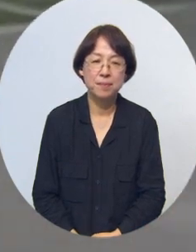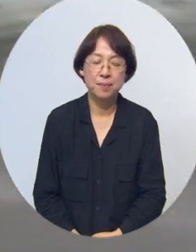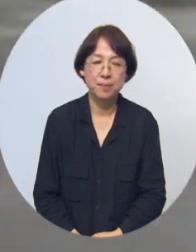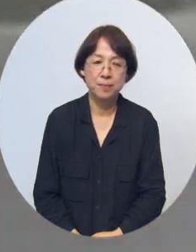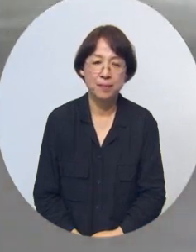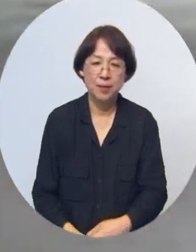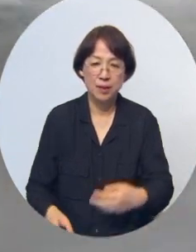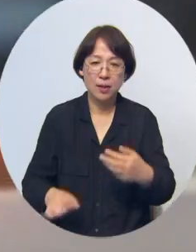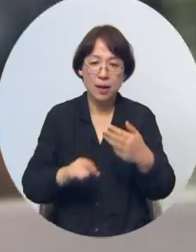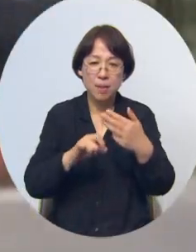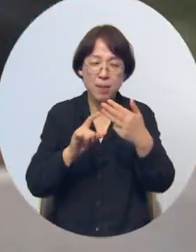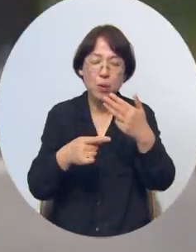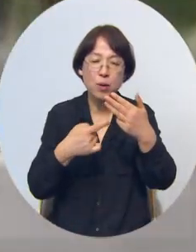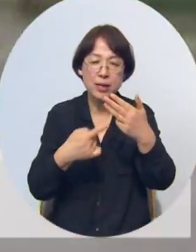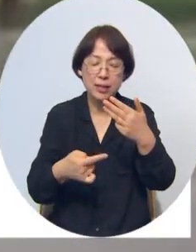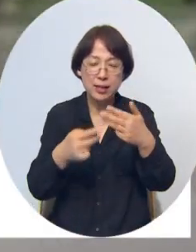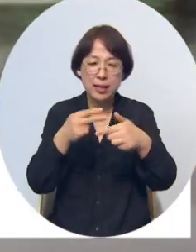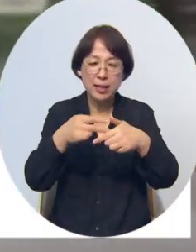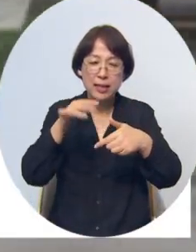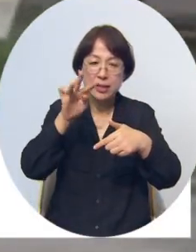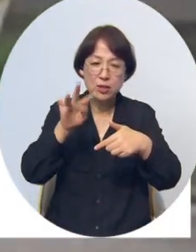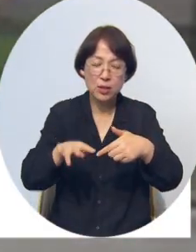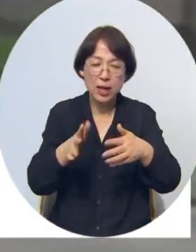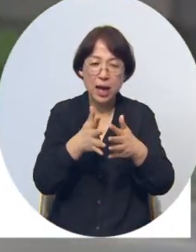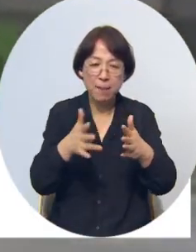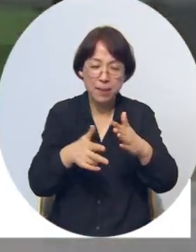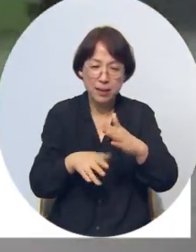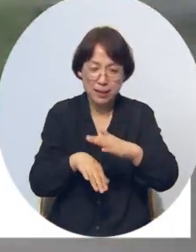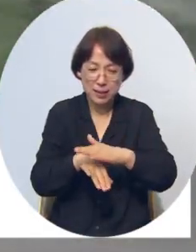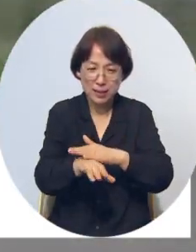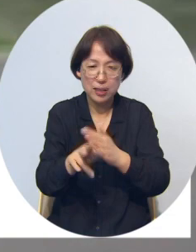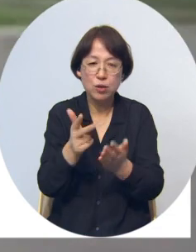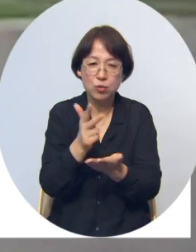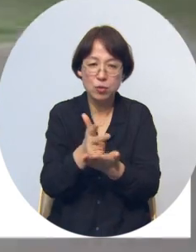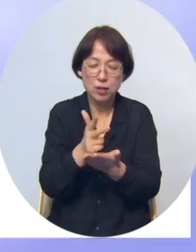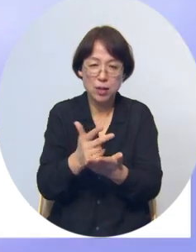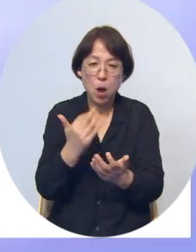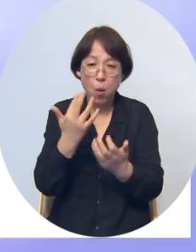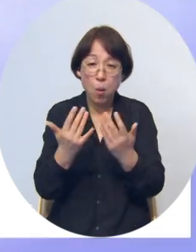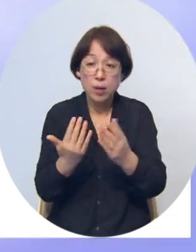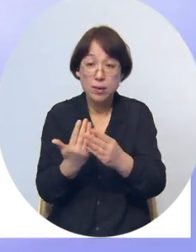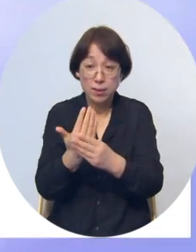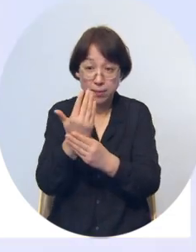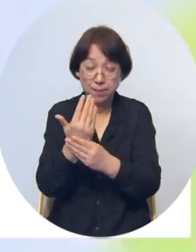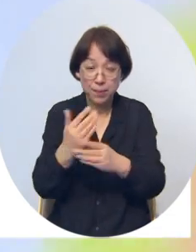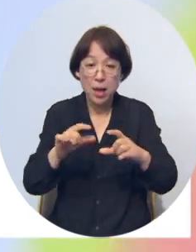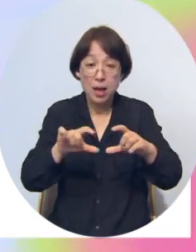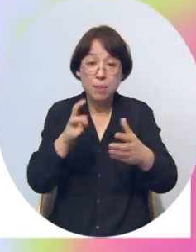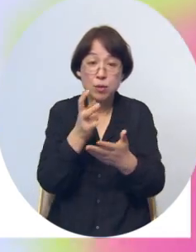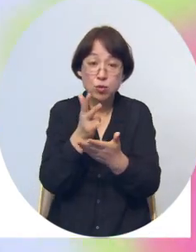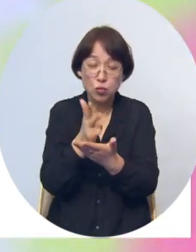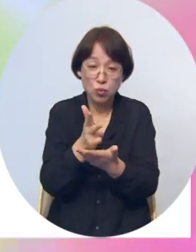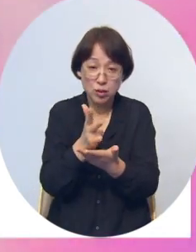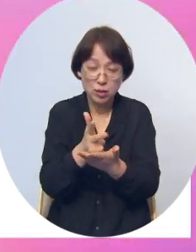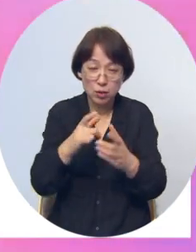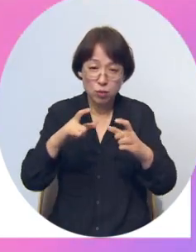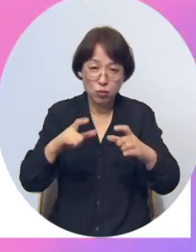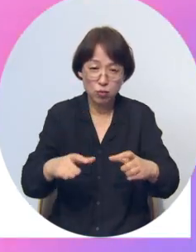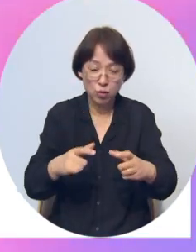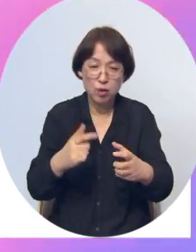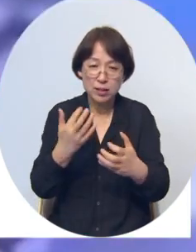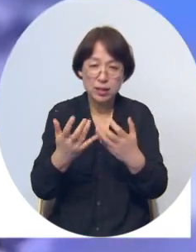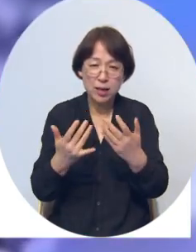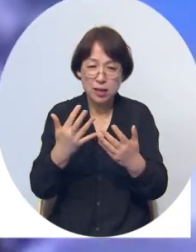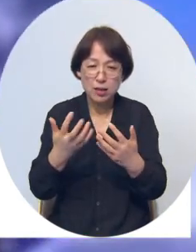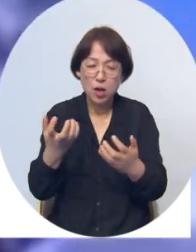지난 1일 인천 청라의 한 아파트 지하 주차장에서 화제가 발생했습니다 일반 주차 구역의 차량에서 연기가 뿜어져